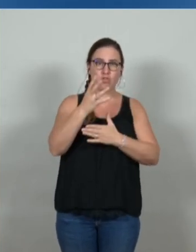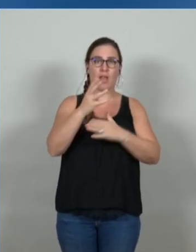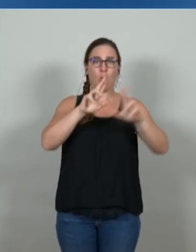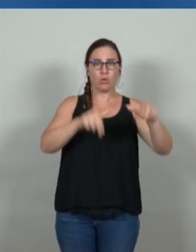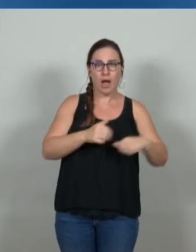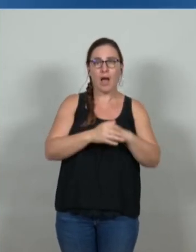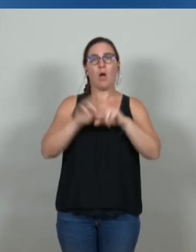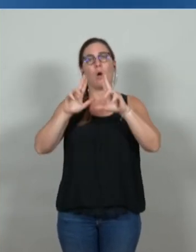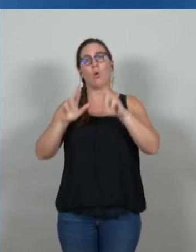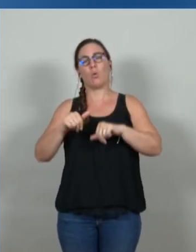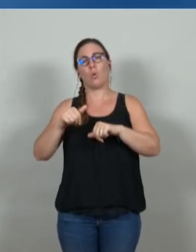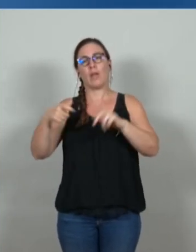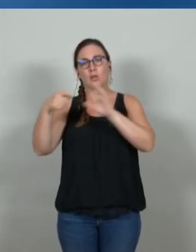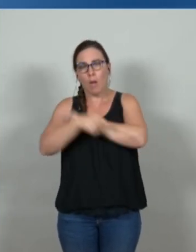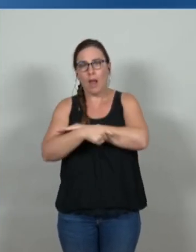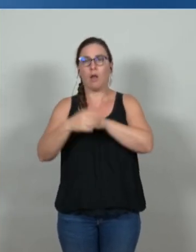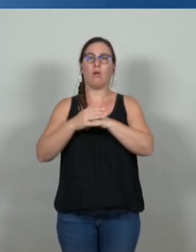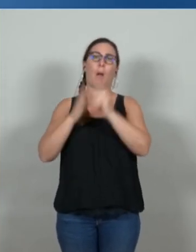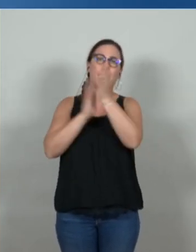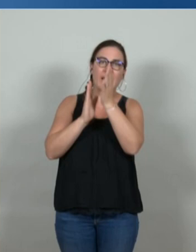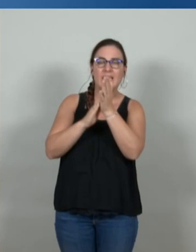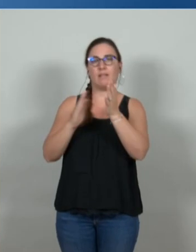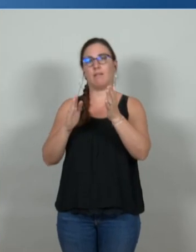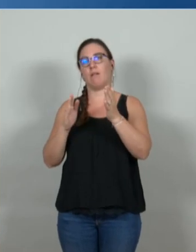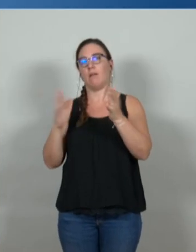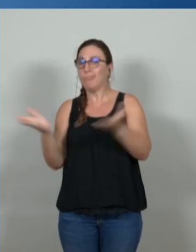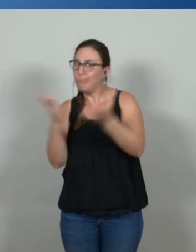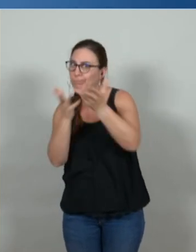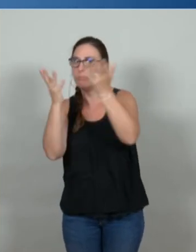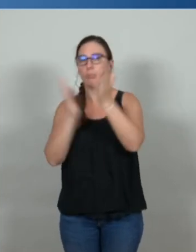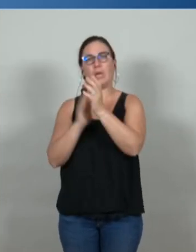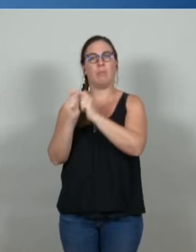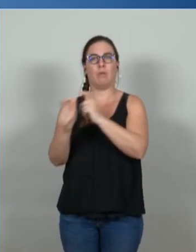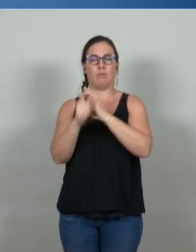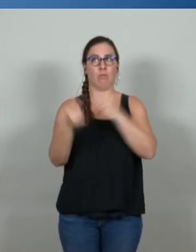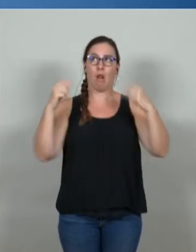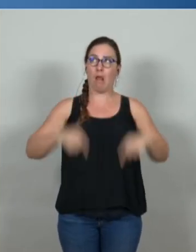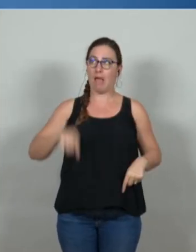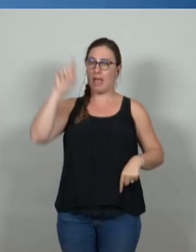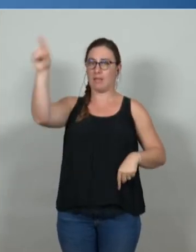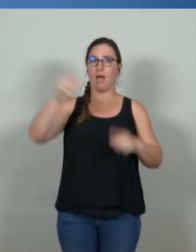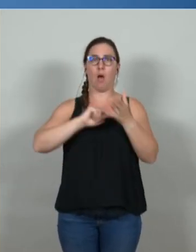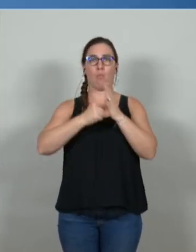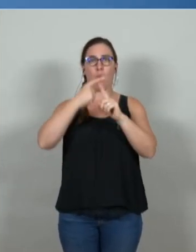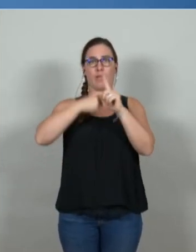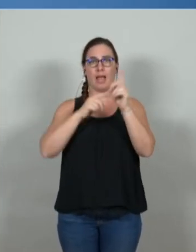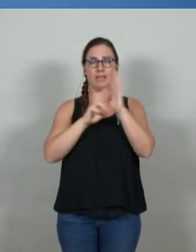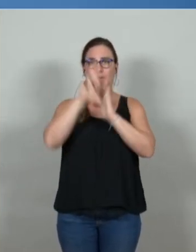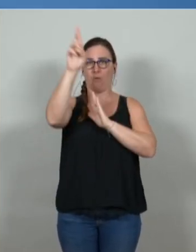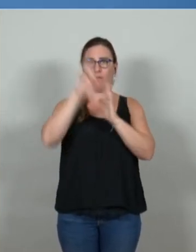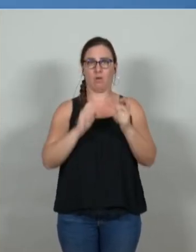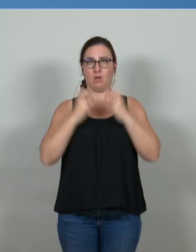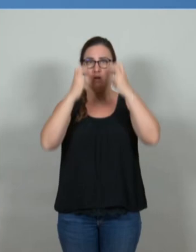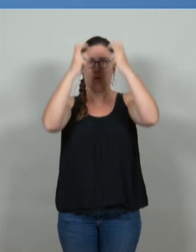d'embauche décontractuelle primo mérite etc l'État en augmentant significativement le point d'indice des fonctionnaires marquerait sa